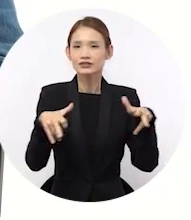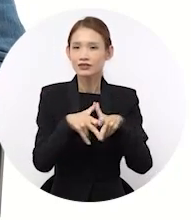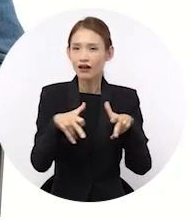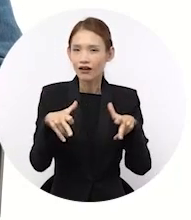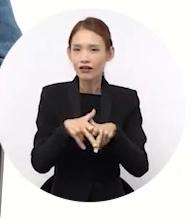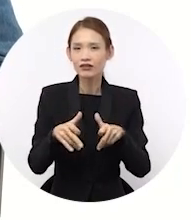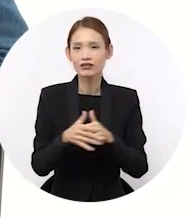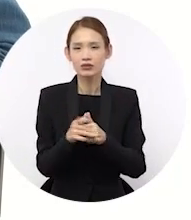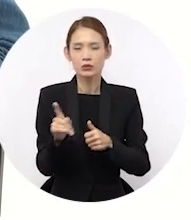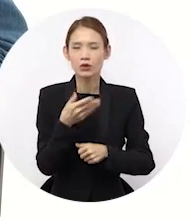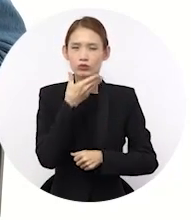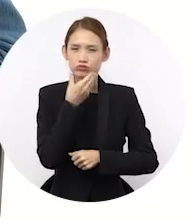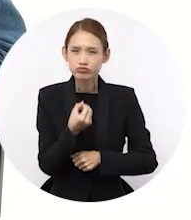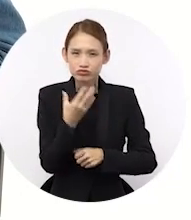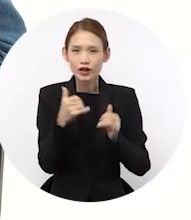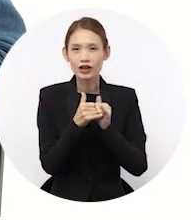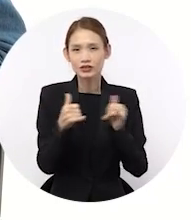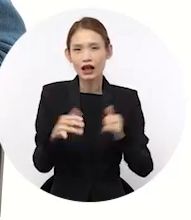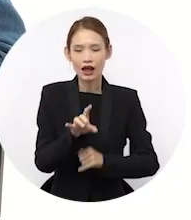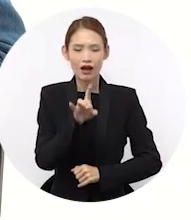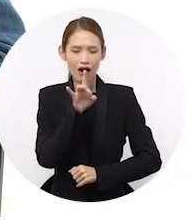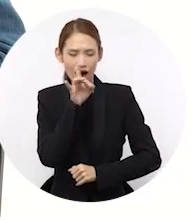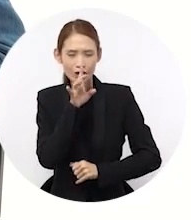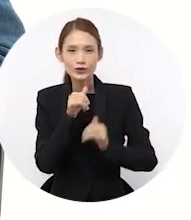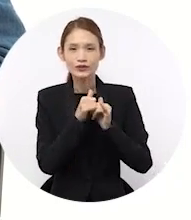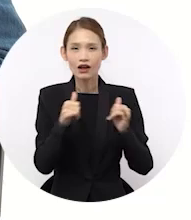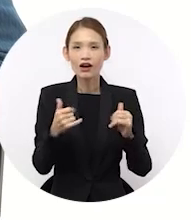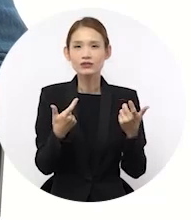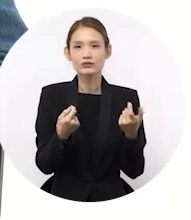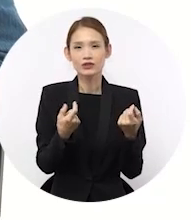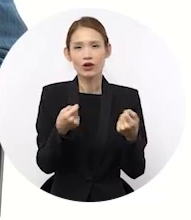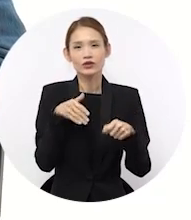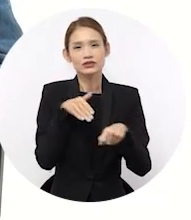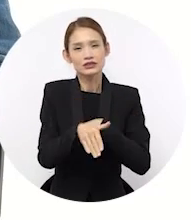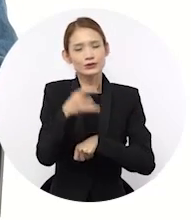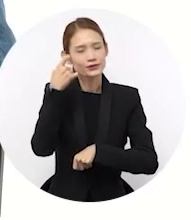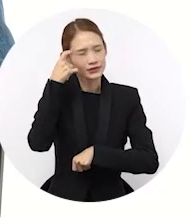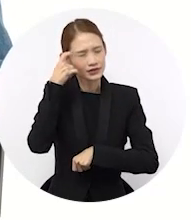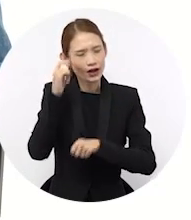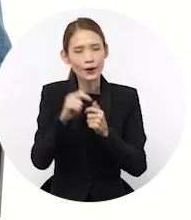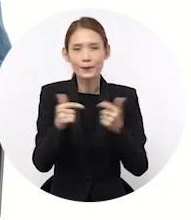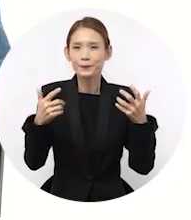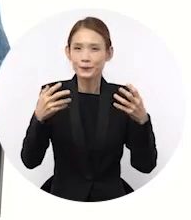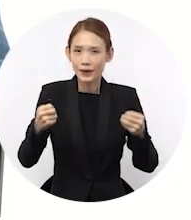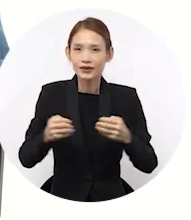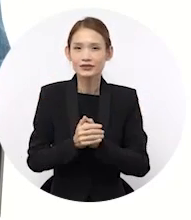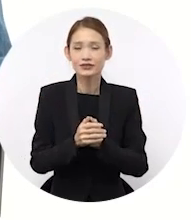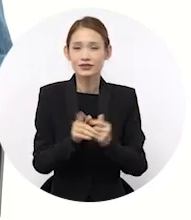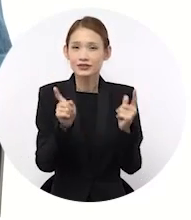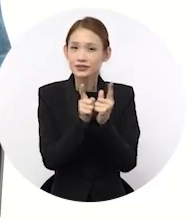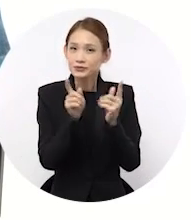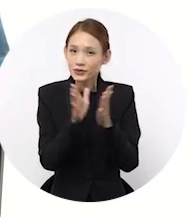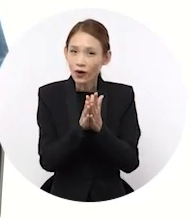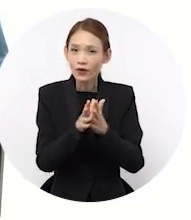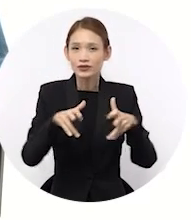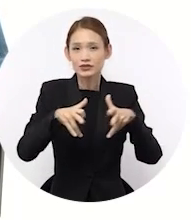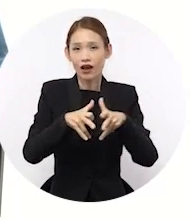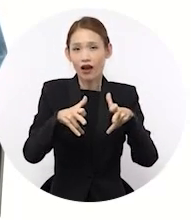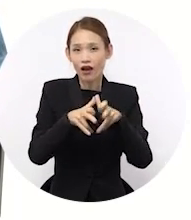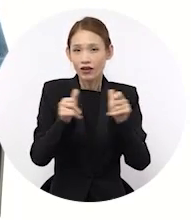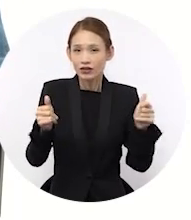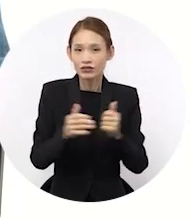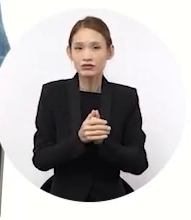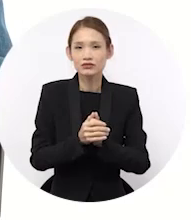흔히들 장애인은 막 딱한 사람, 불행한 사람, 안 된 사람 이렇게 생각들을 많이 하시는데 근데